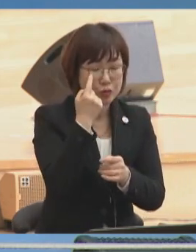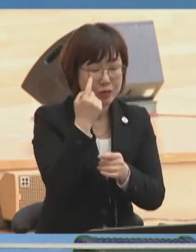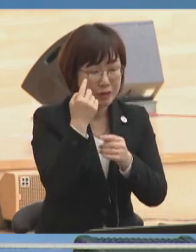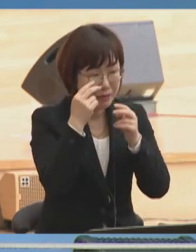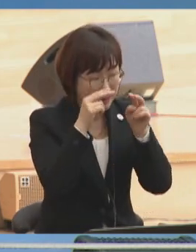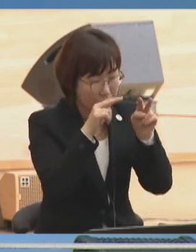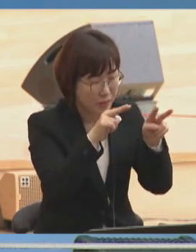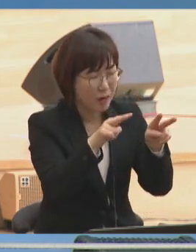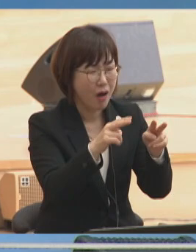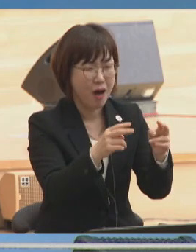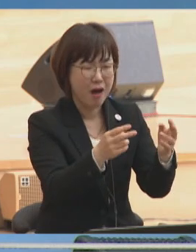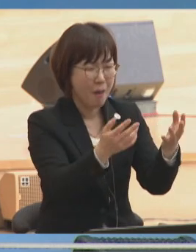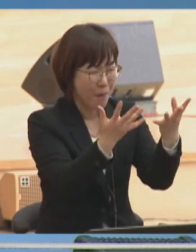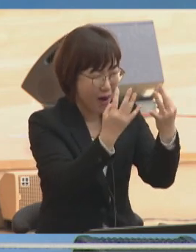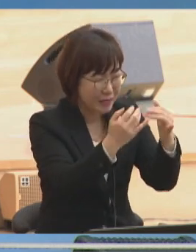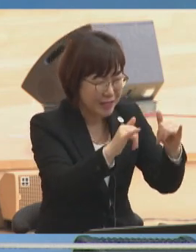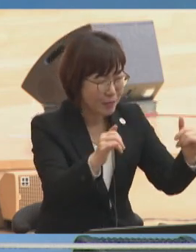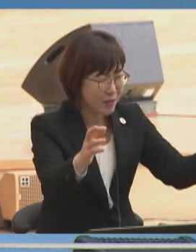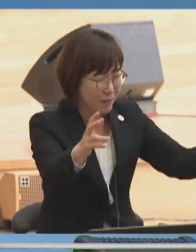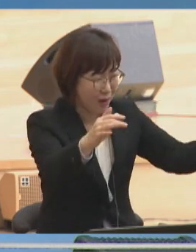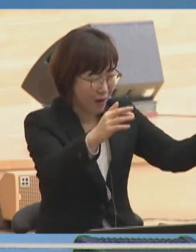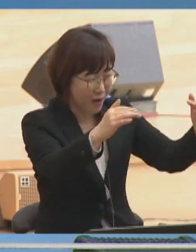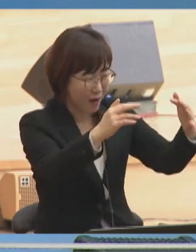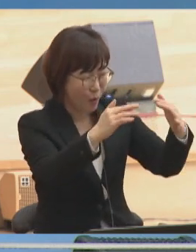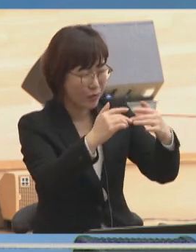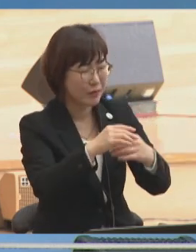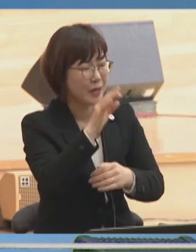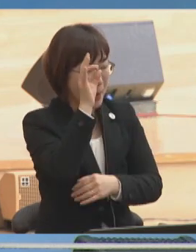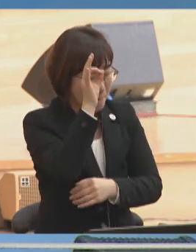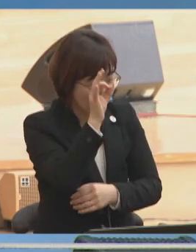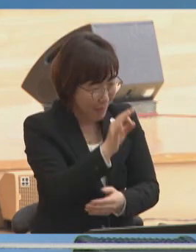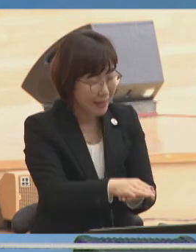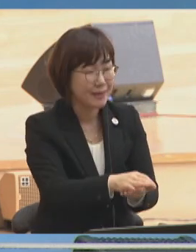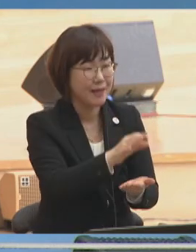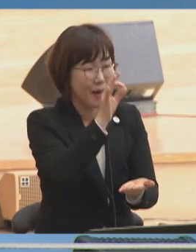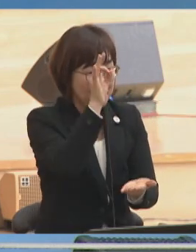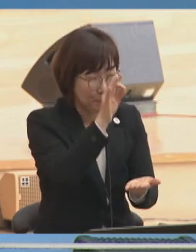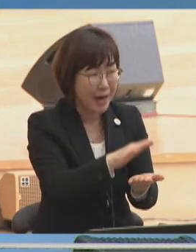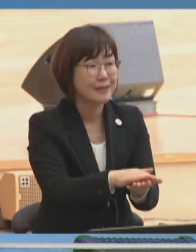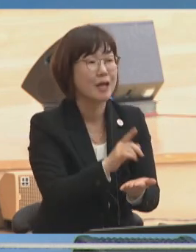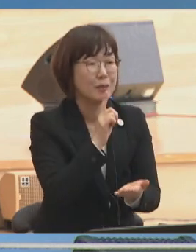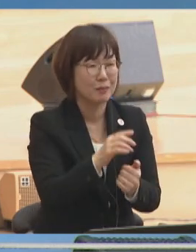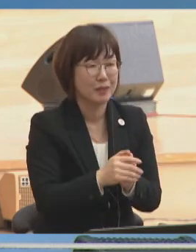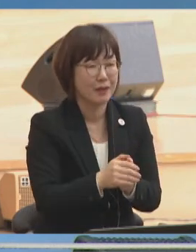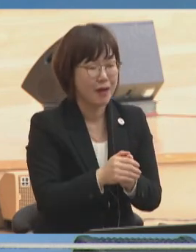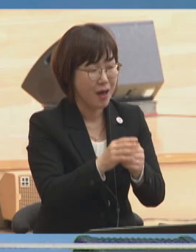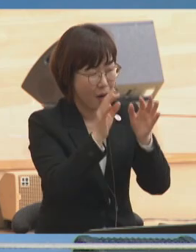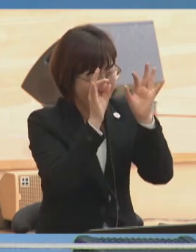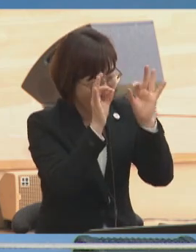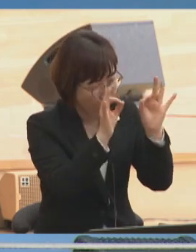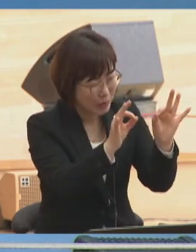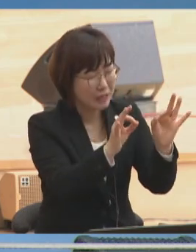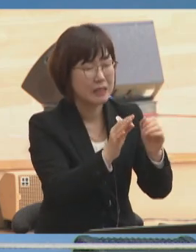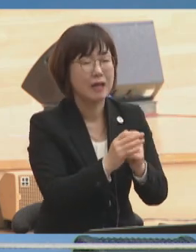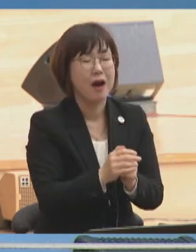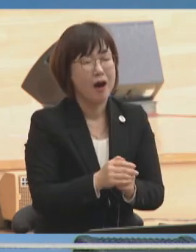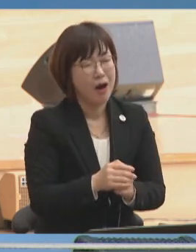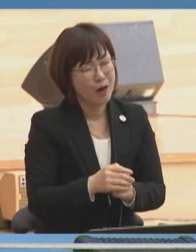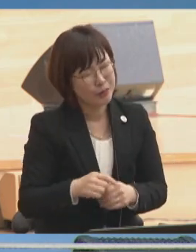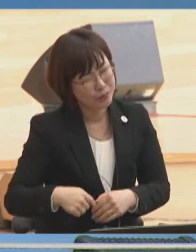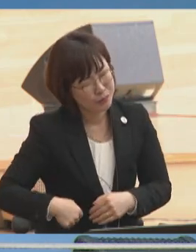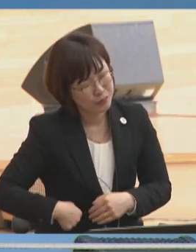오는 것을 보시고 보셨다 그렇게 말해요. 보신 것, 연민의 어떤 정을 가지고 불쌍히